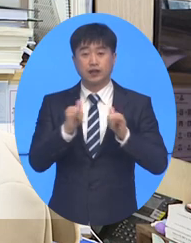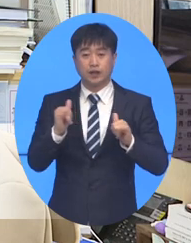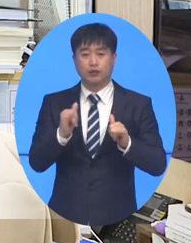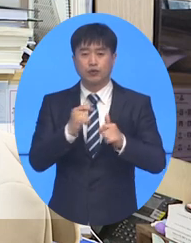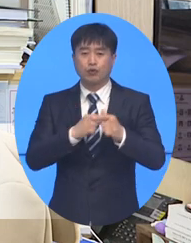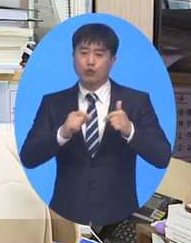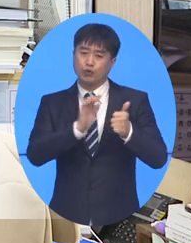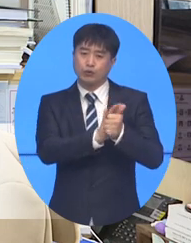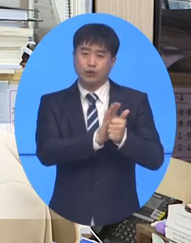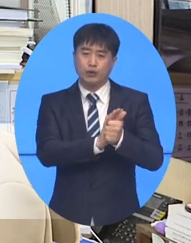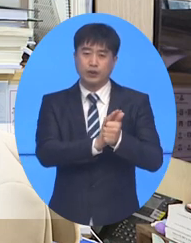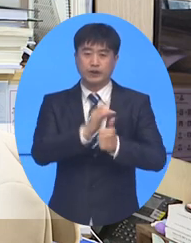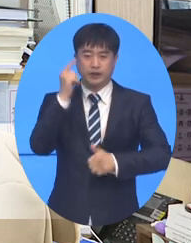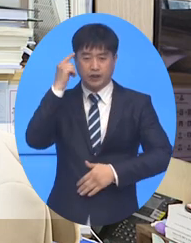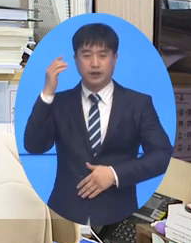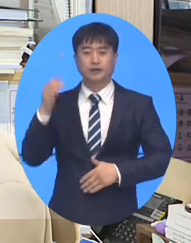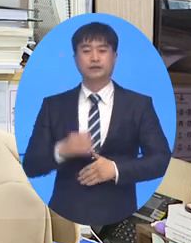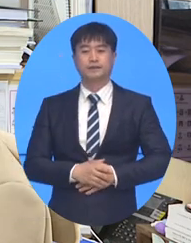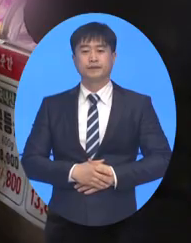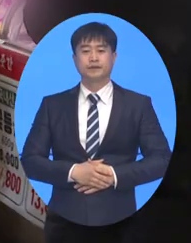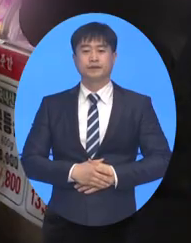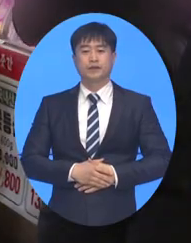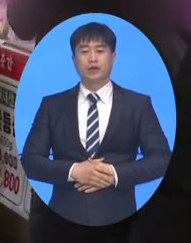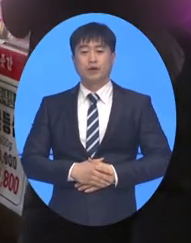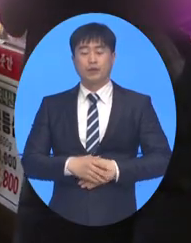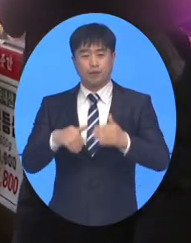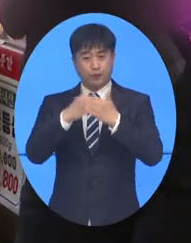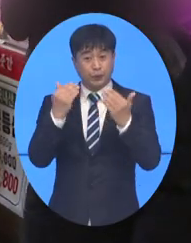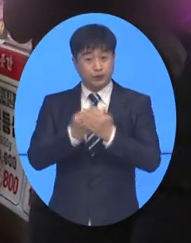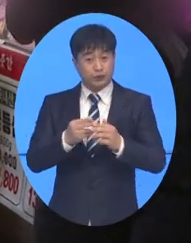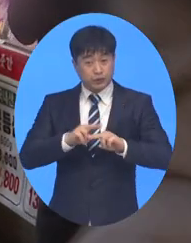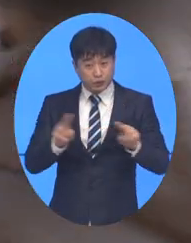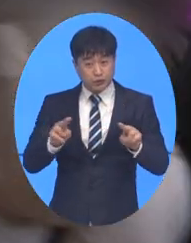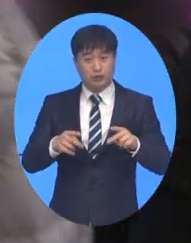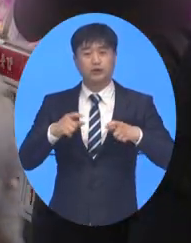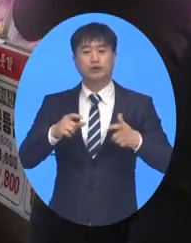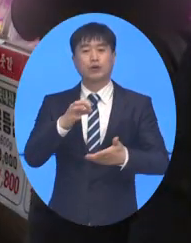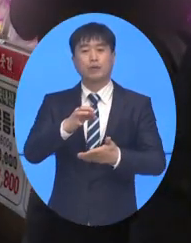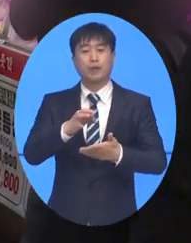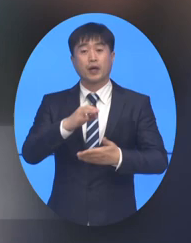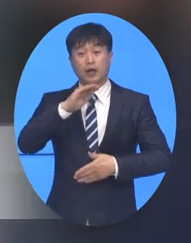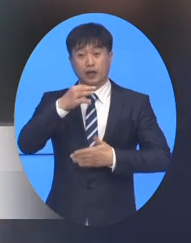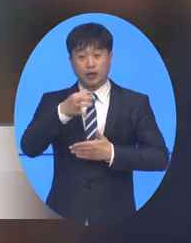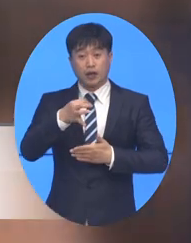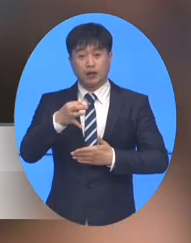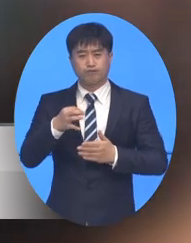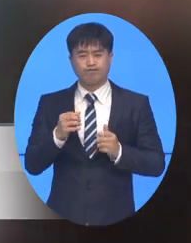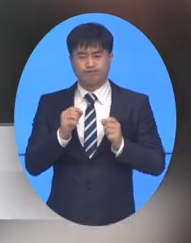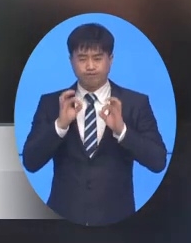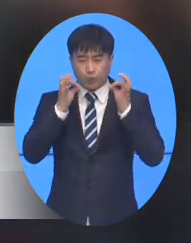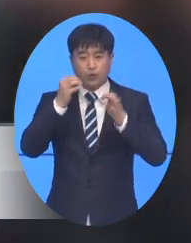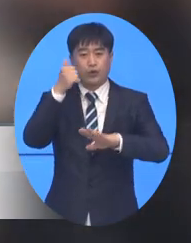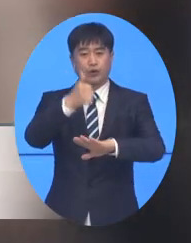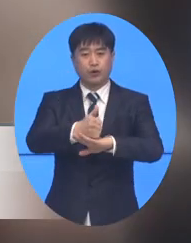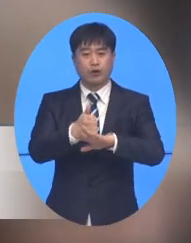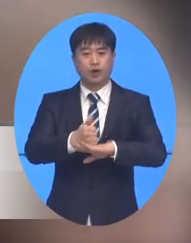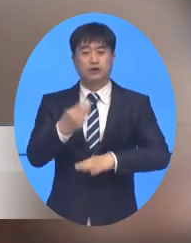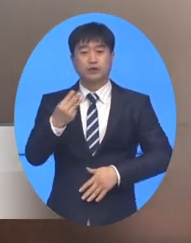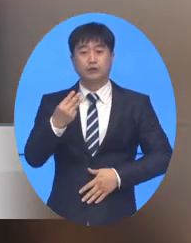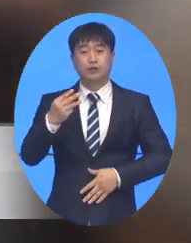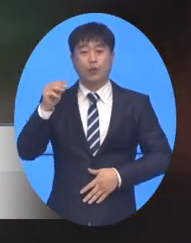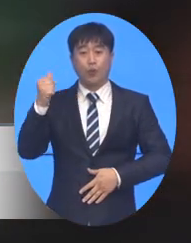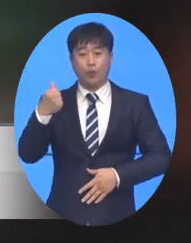더욱 두텁게 지원할 수 있을 것으로 생각됩니다 전액 삭감됐던 지역 카페 예산은 총력을 기울인 결과